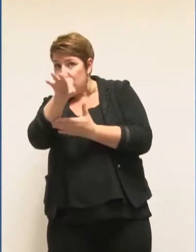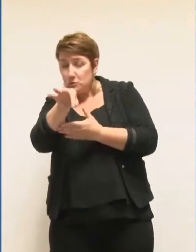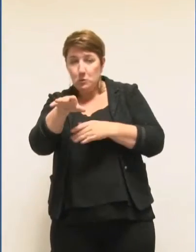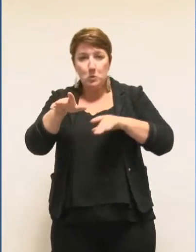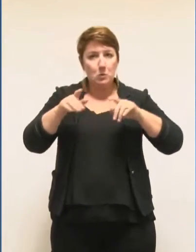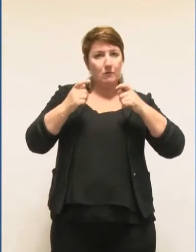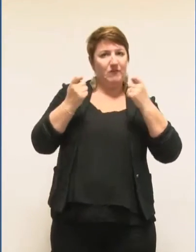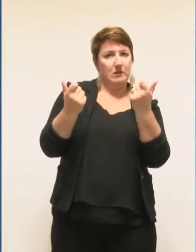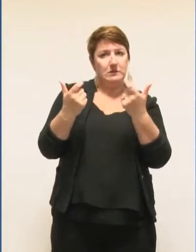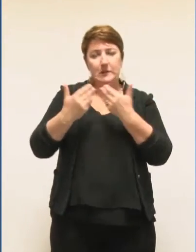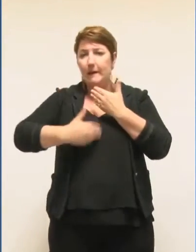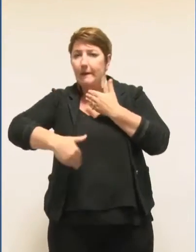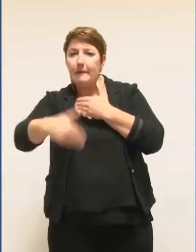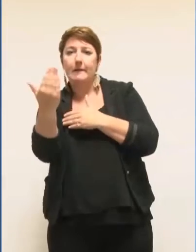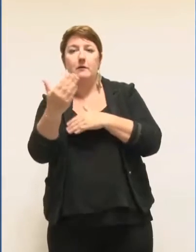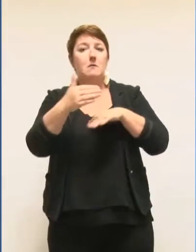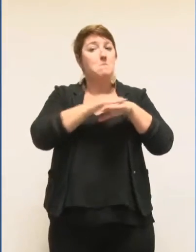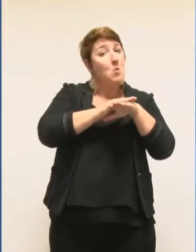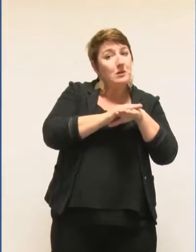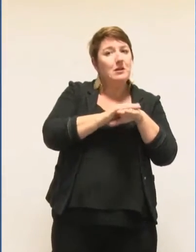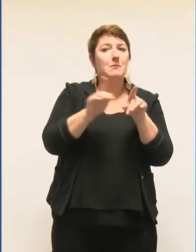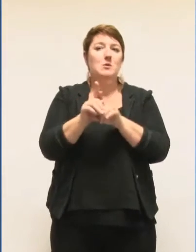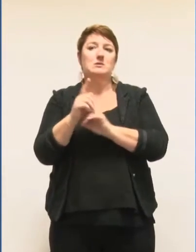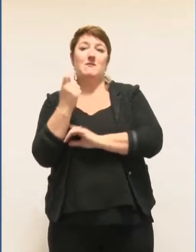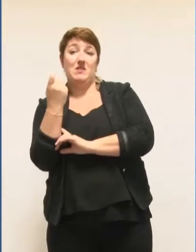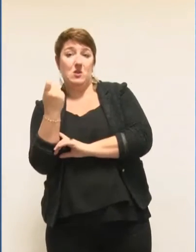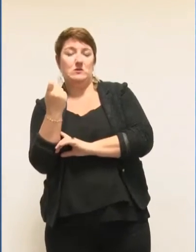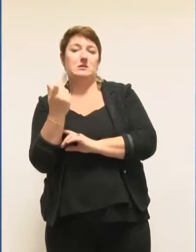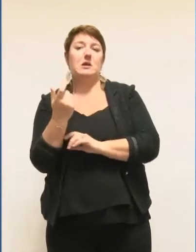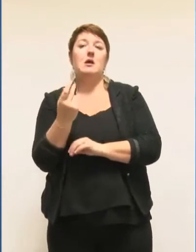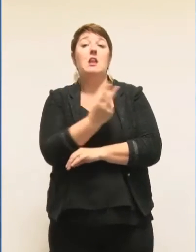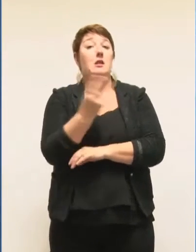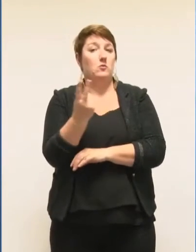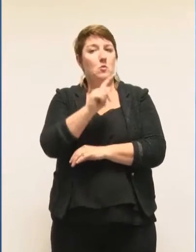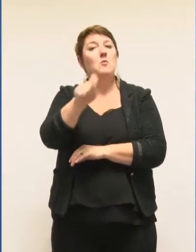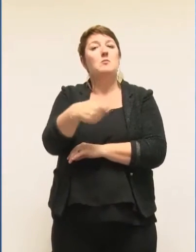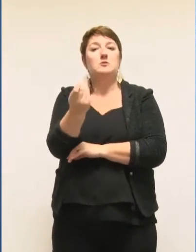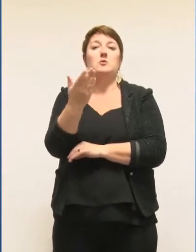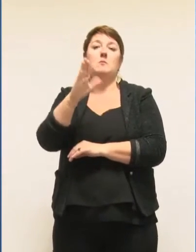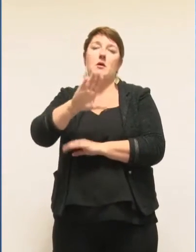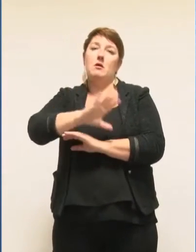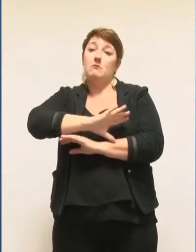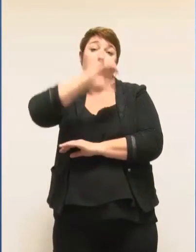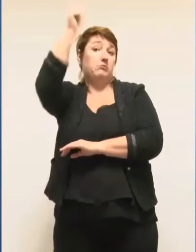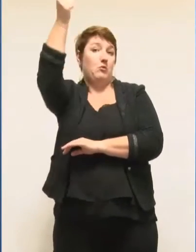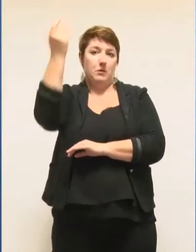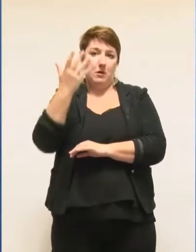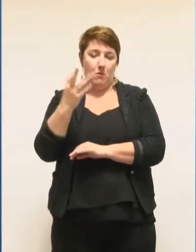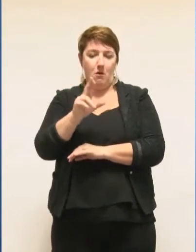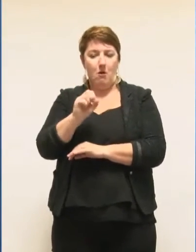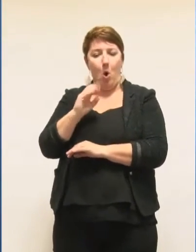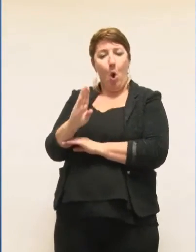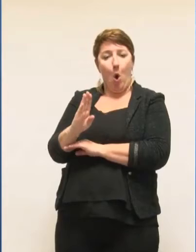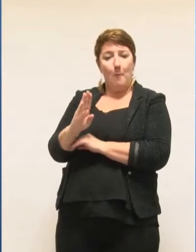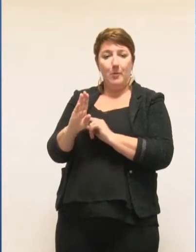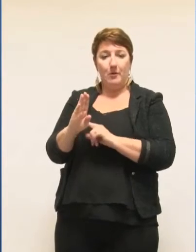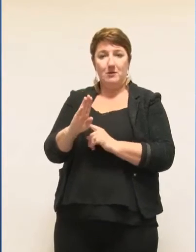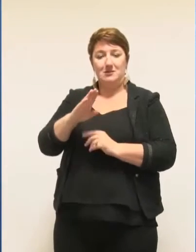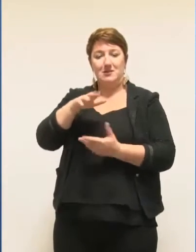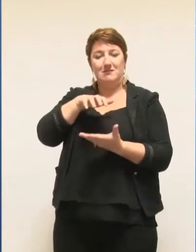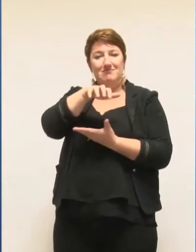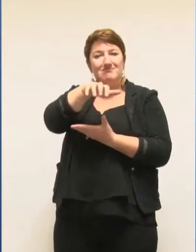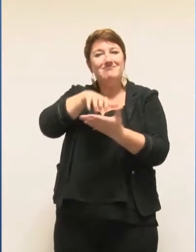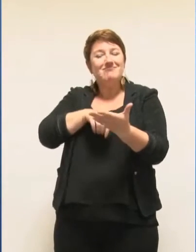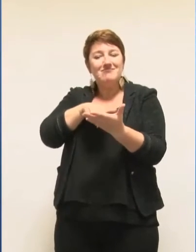financière. Politique et stratégie financière, certes, mais avant toute chose, un ROB est une feuille de